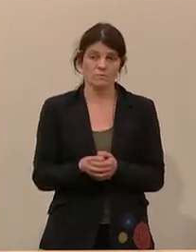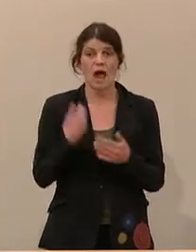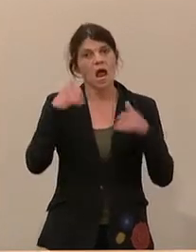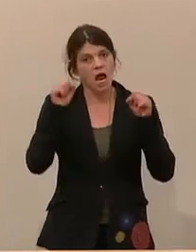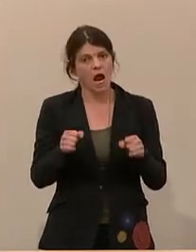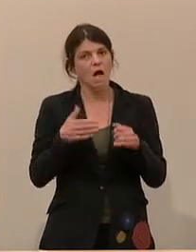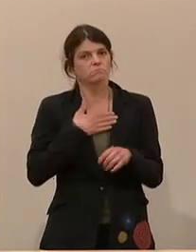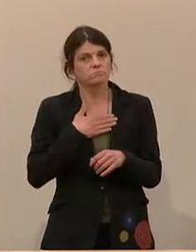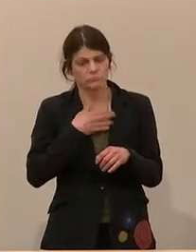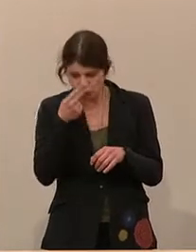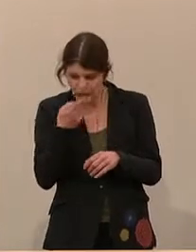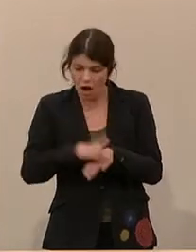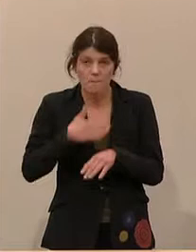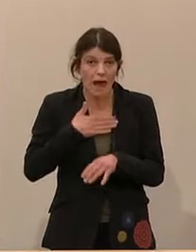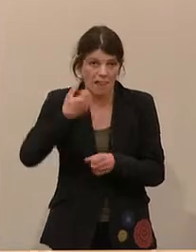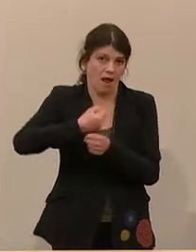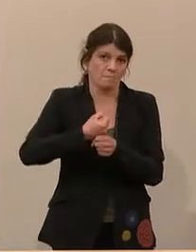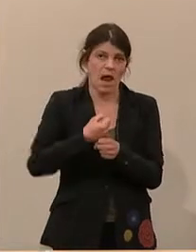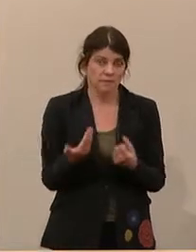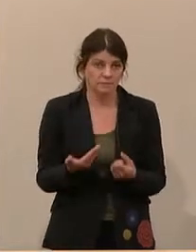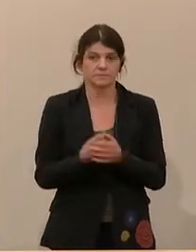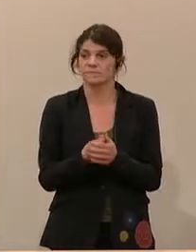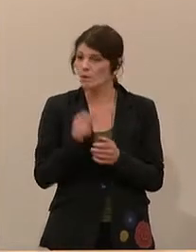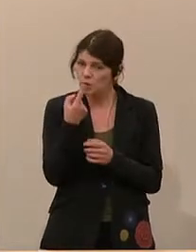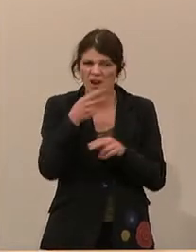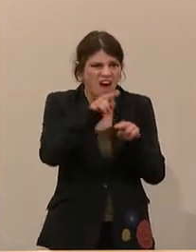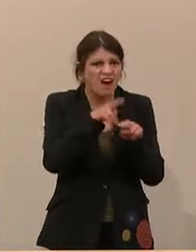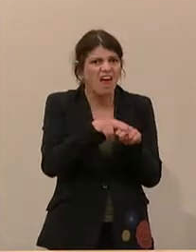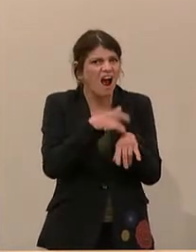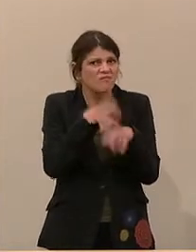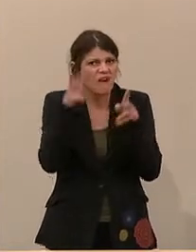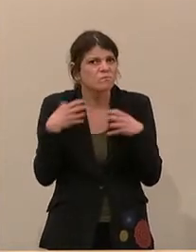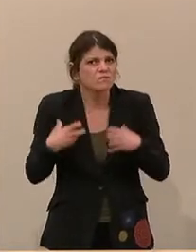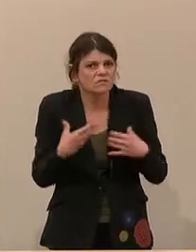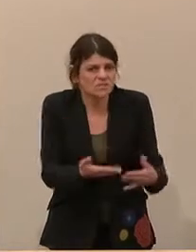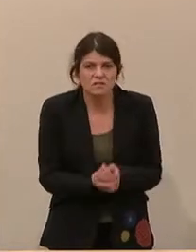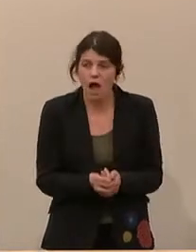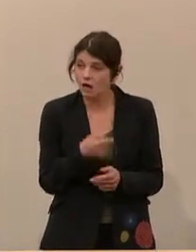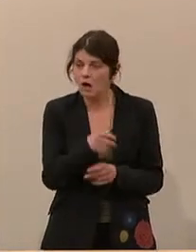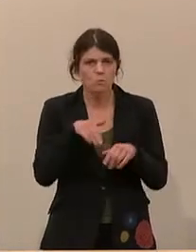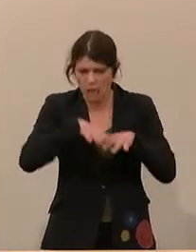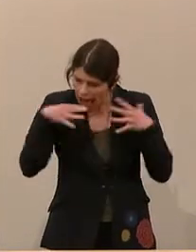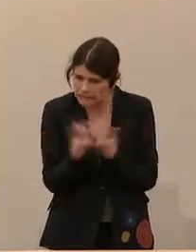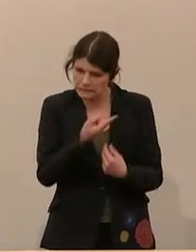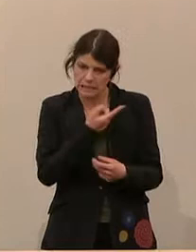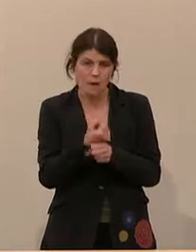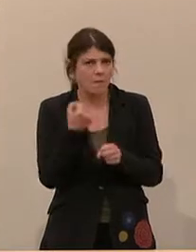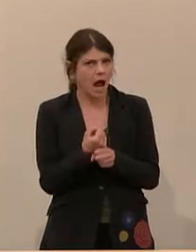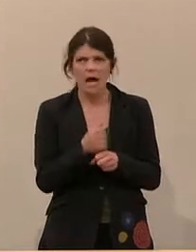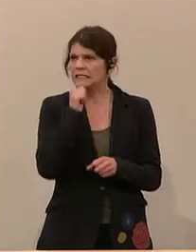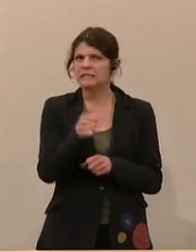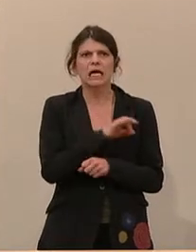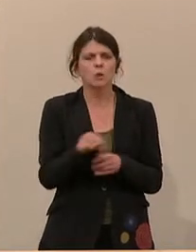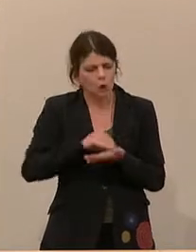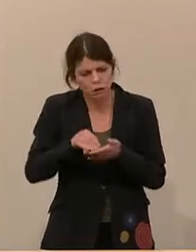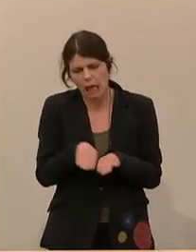im Grunde um unsere Arbeit kümmern brauchen und gerade die vielen kleinen Wirte, die ja praktisch alles abdecken müssen, nicht nur hinter